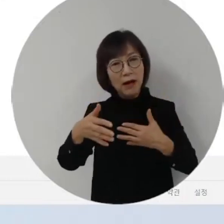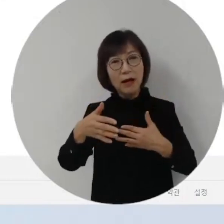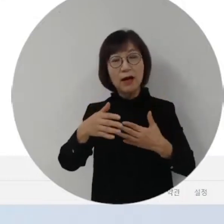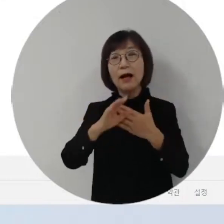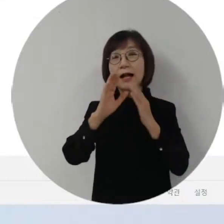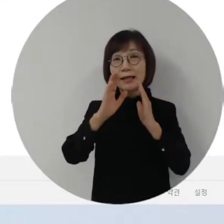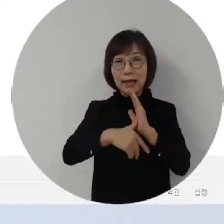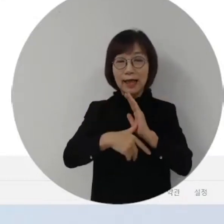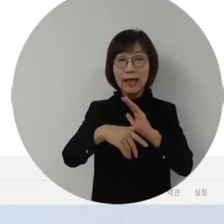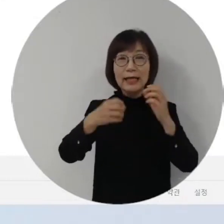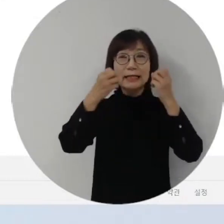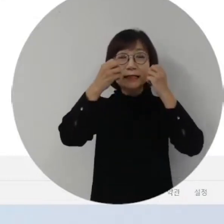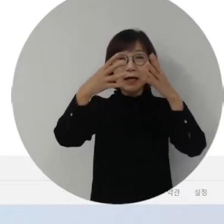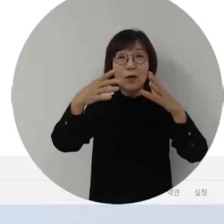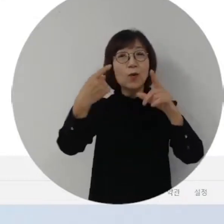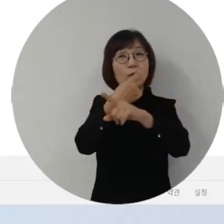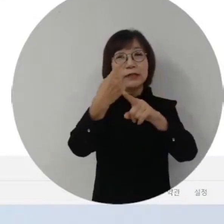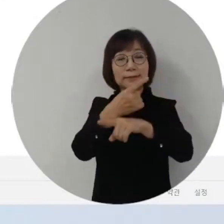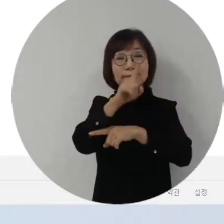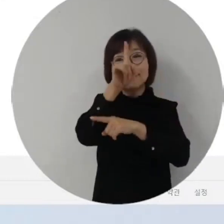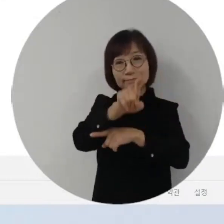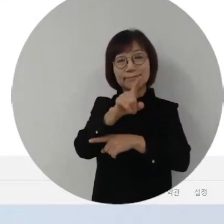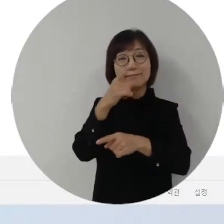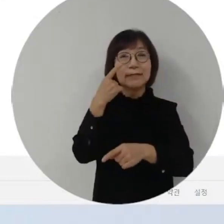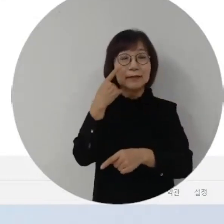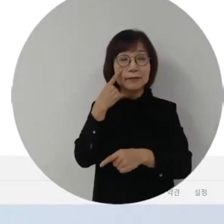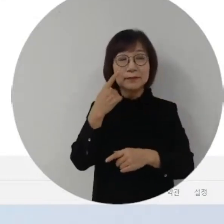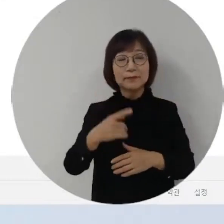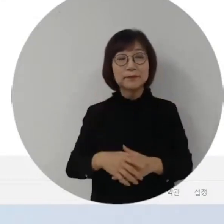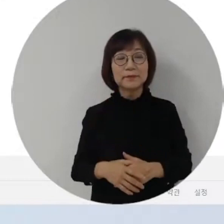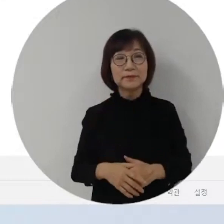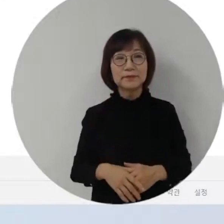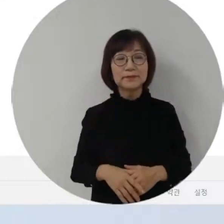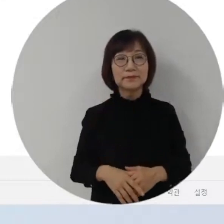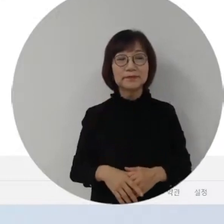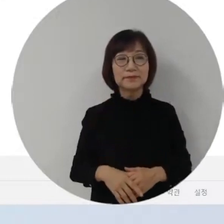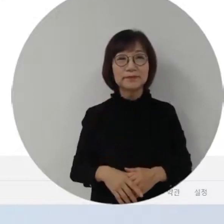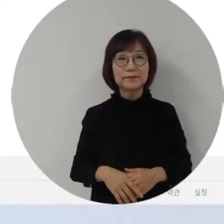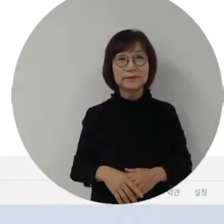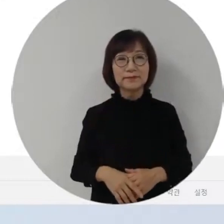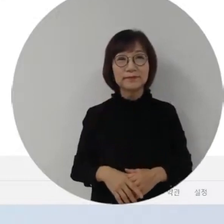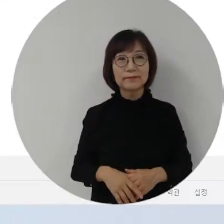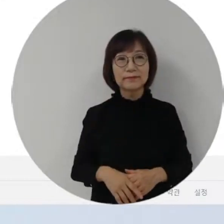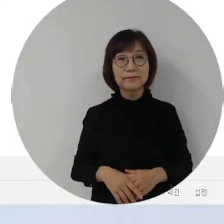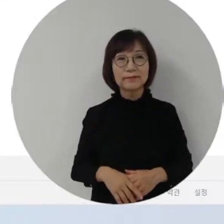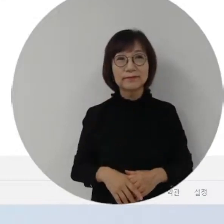그 다음 저는 지금 북마크 바가 나와 있죠? 이 부분.